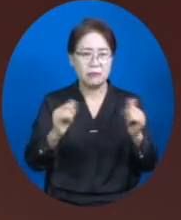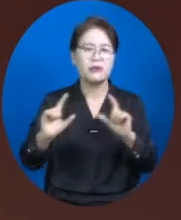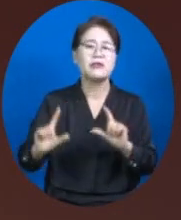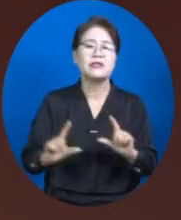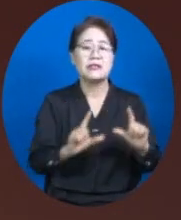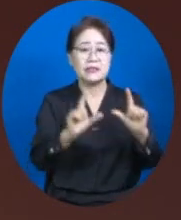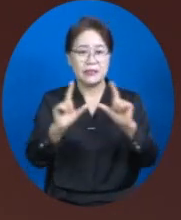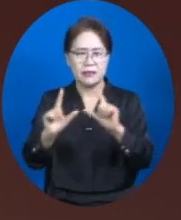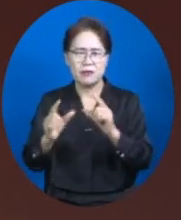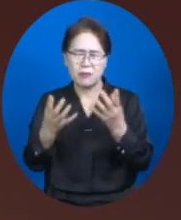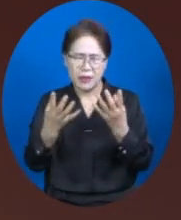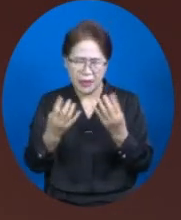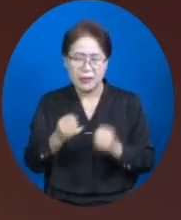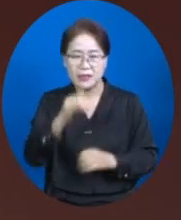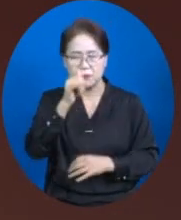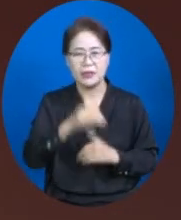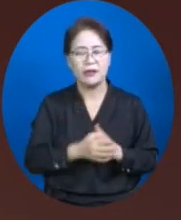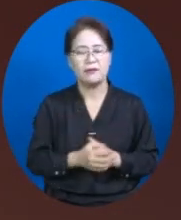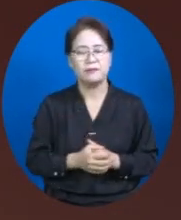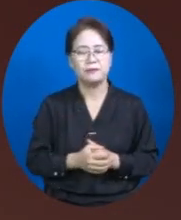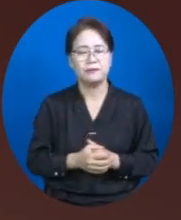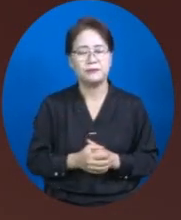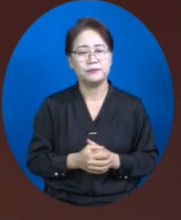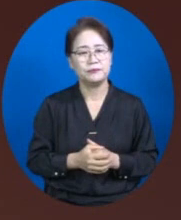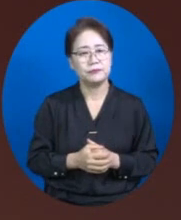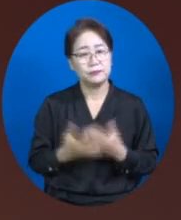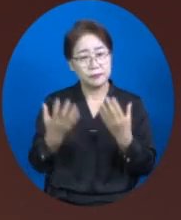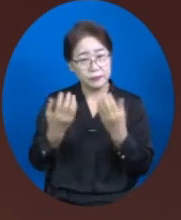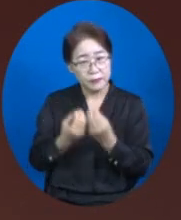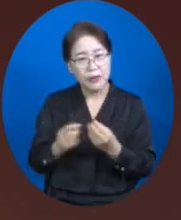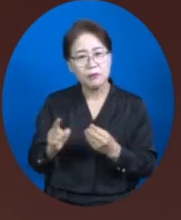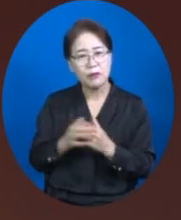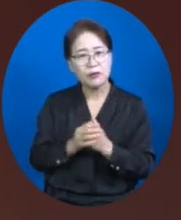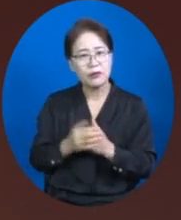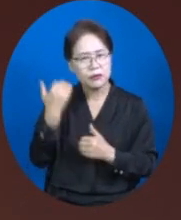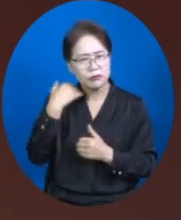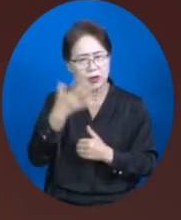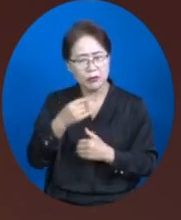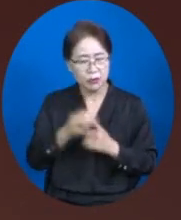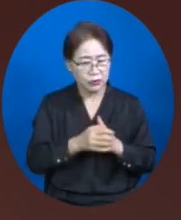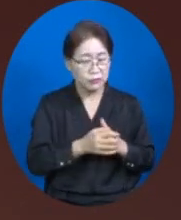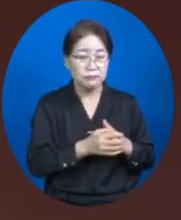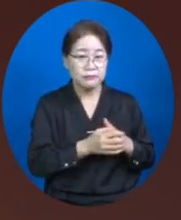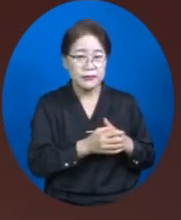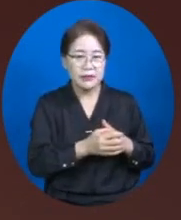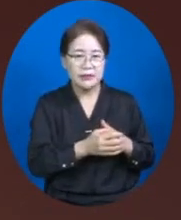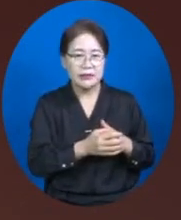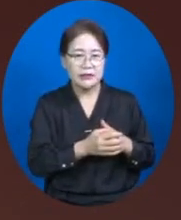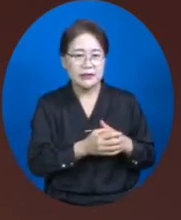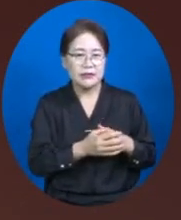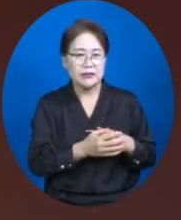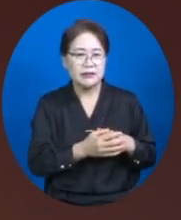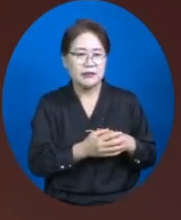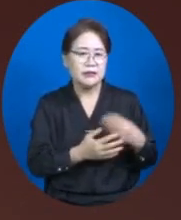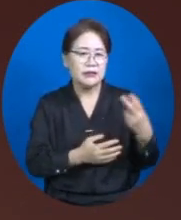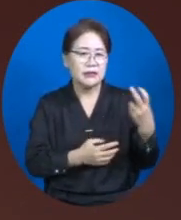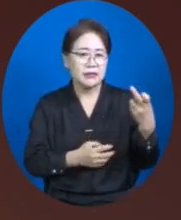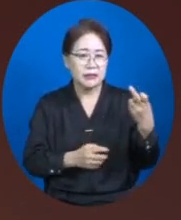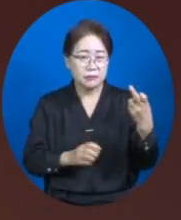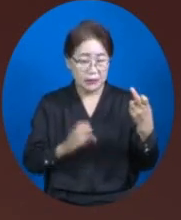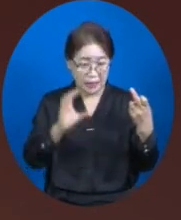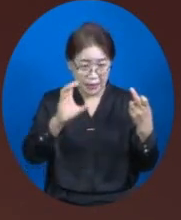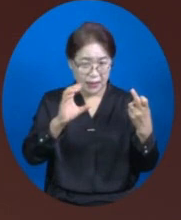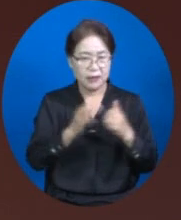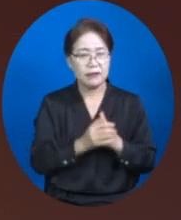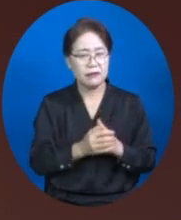자로 살아가는 사람들이 있어요 대표적으로 누가복음 12장에 보게 되면 그 어리석은 부자가